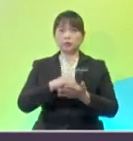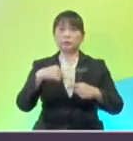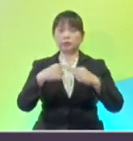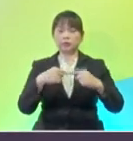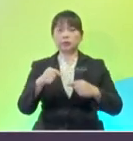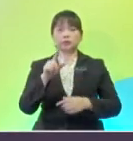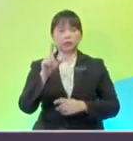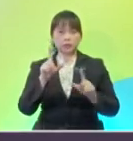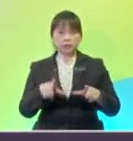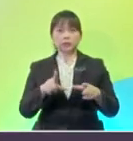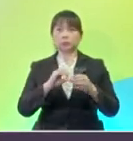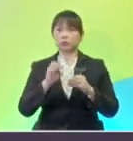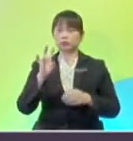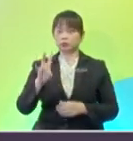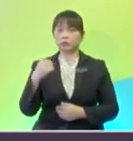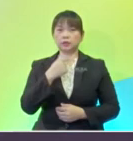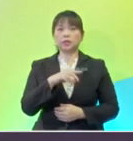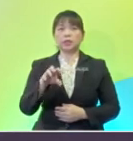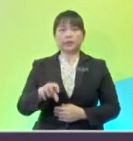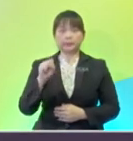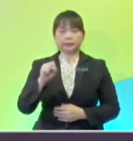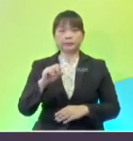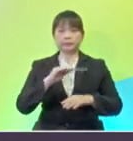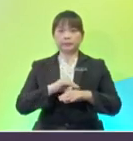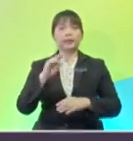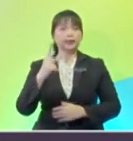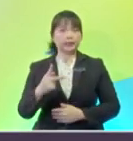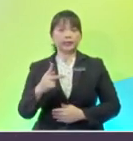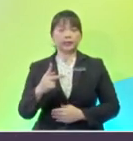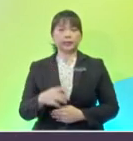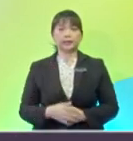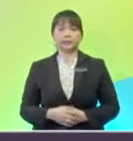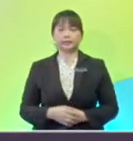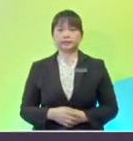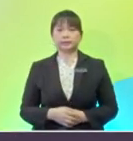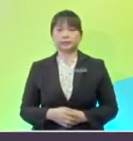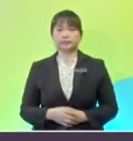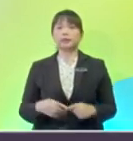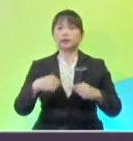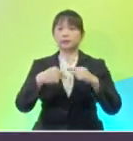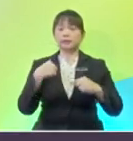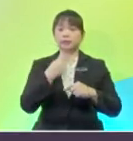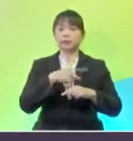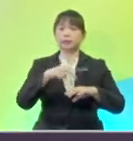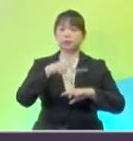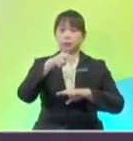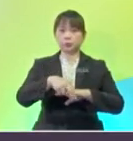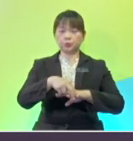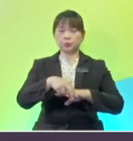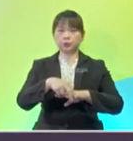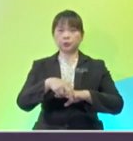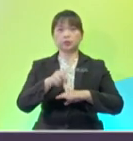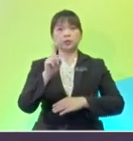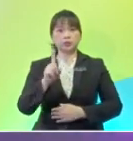tanda 7 dan kita ambil pada Ki Oke bila kita Turunkan dia turunkan